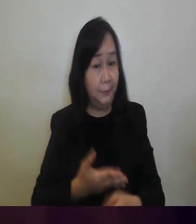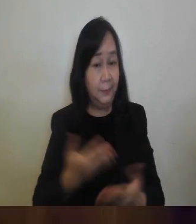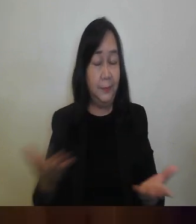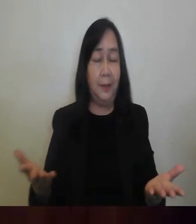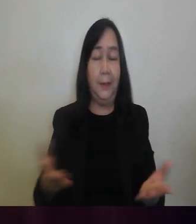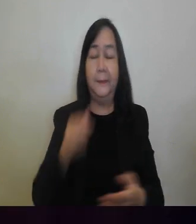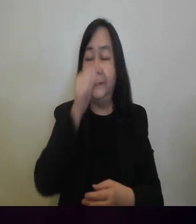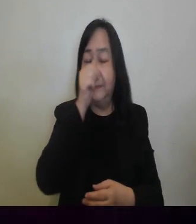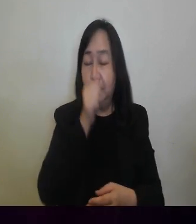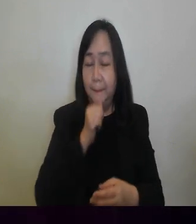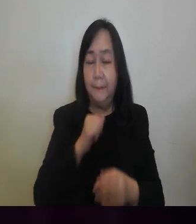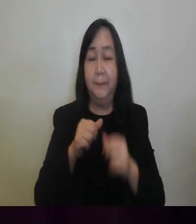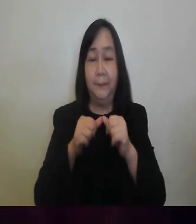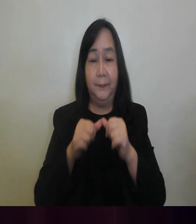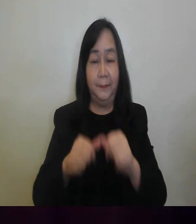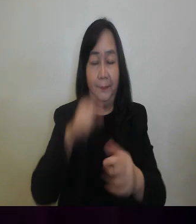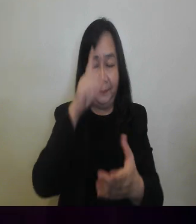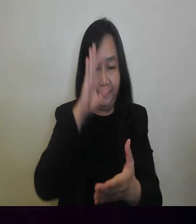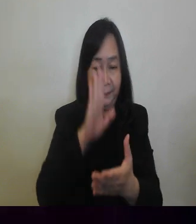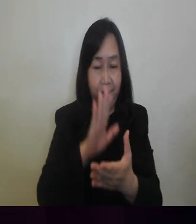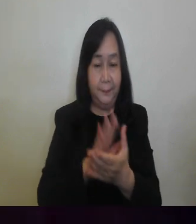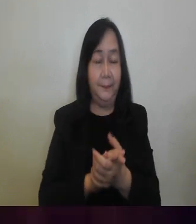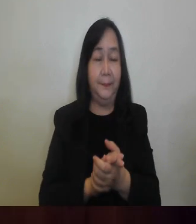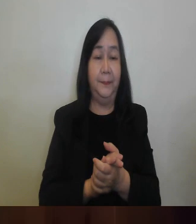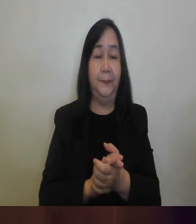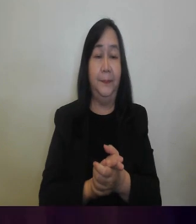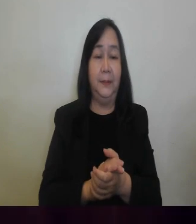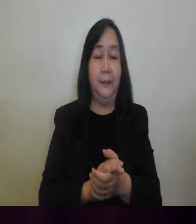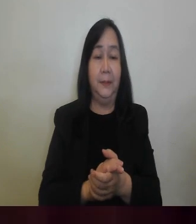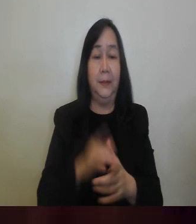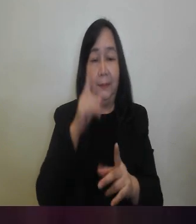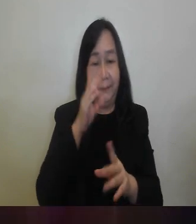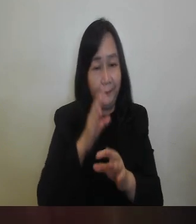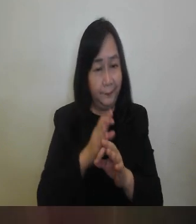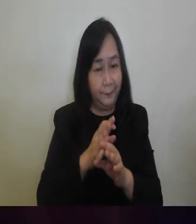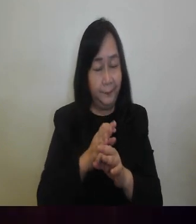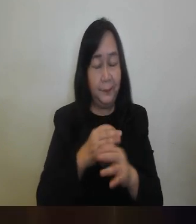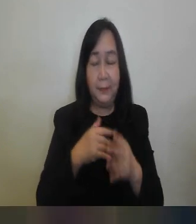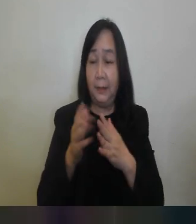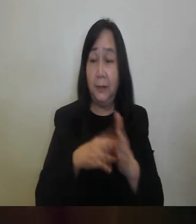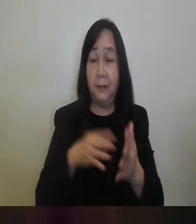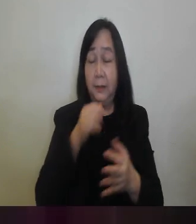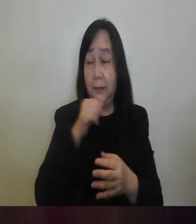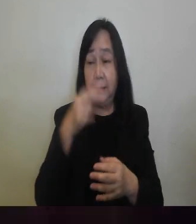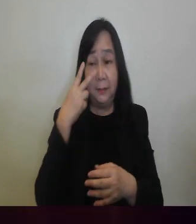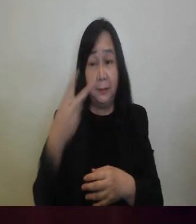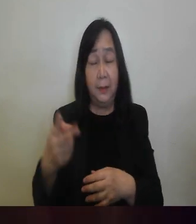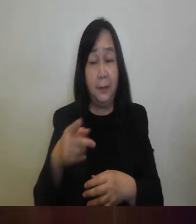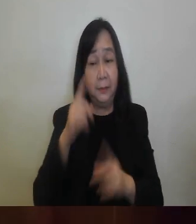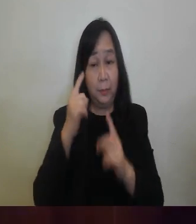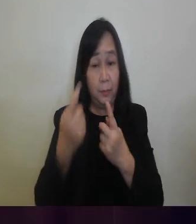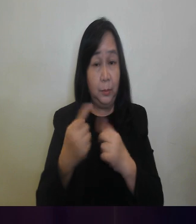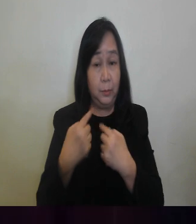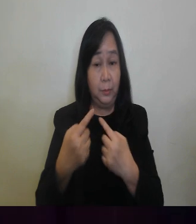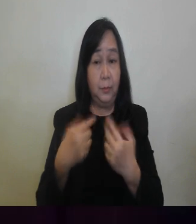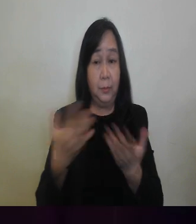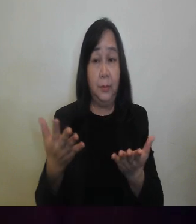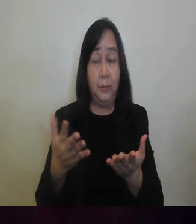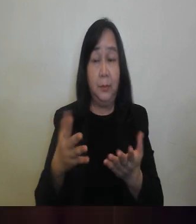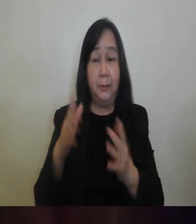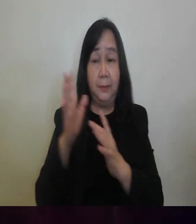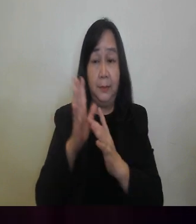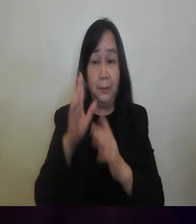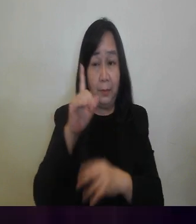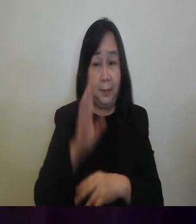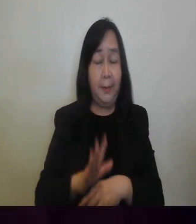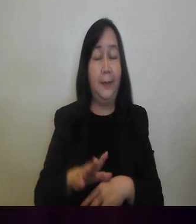paanyaya sa matiyagang pananampalataya. Kahit hindi natin agad makita ang sagot, kumikilos ang Diyos